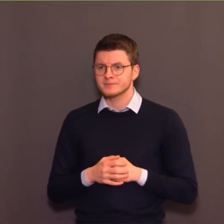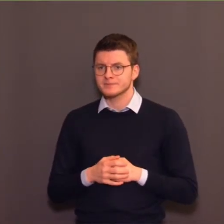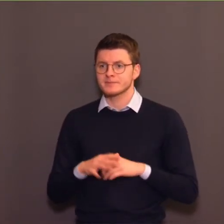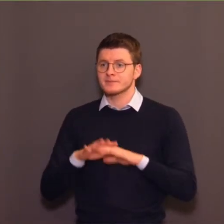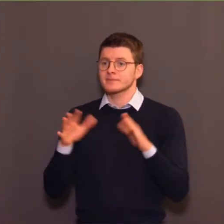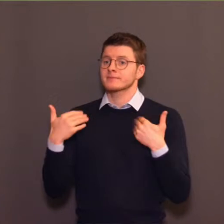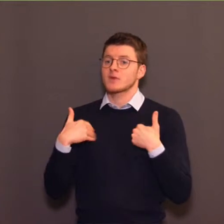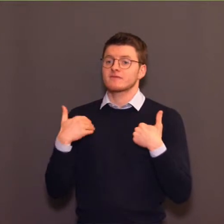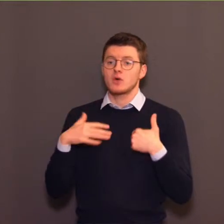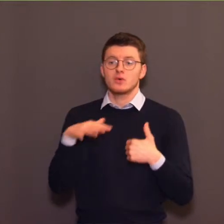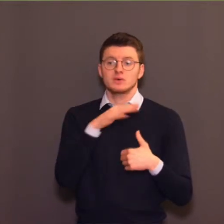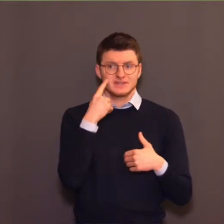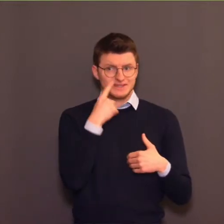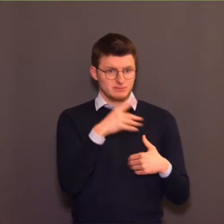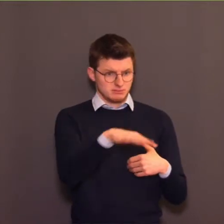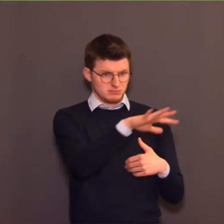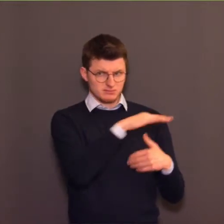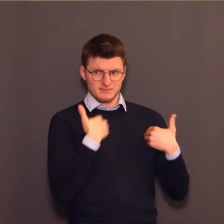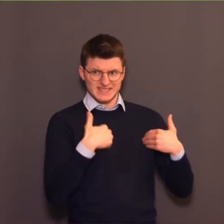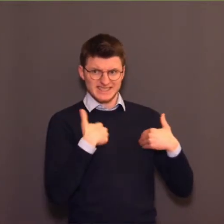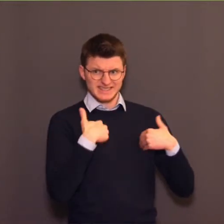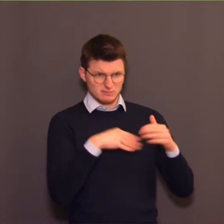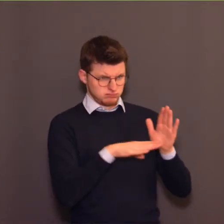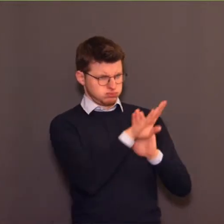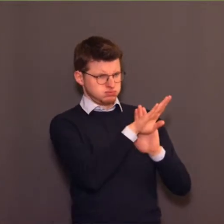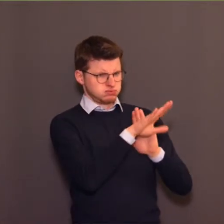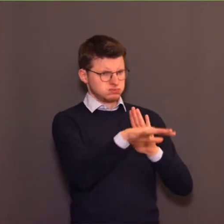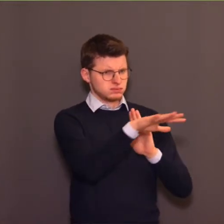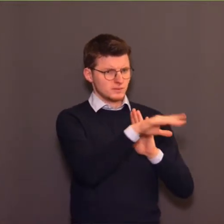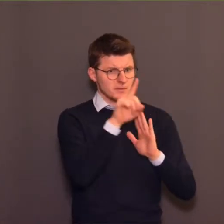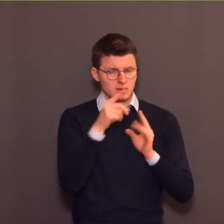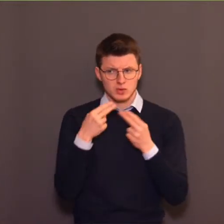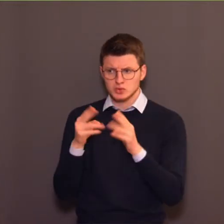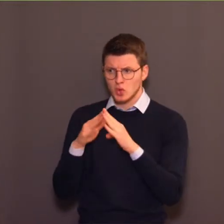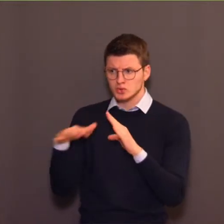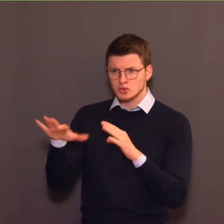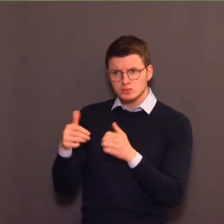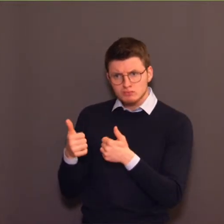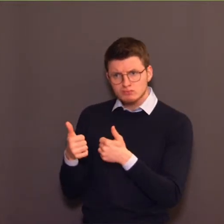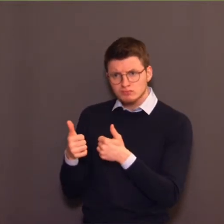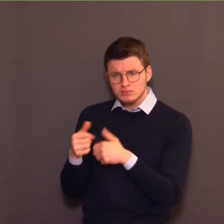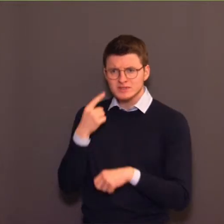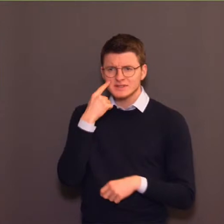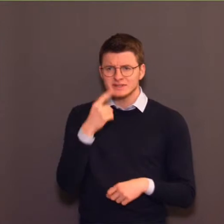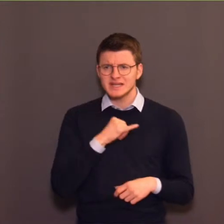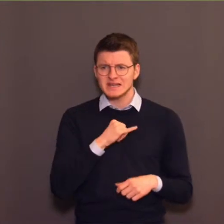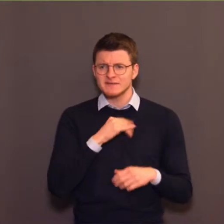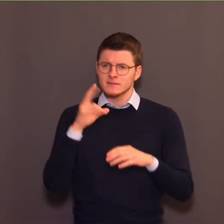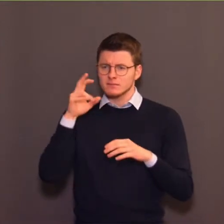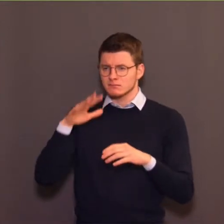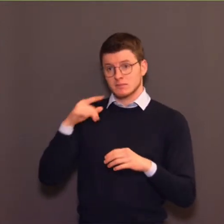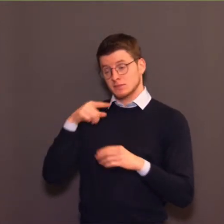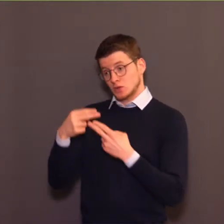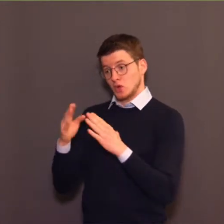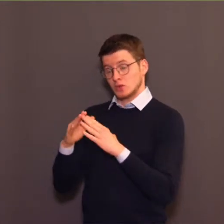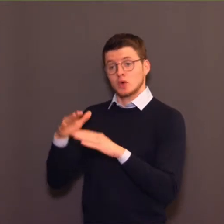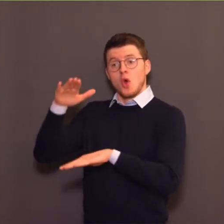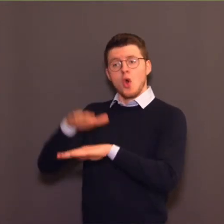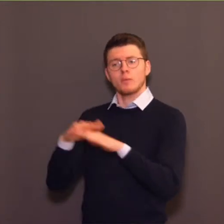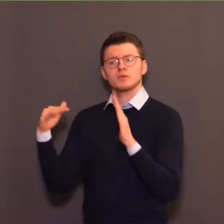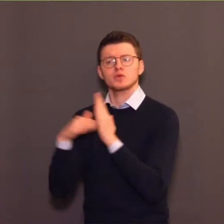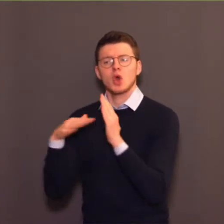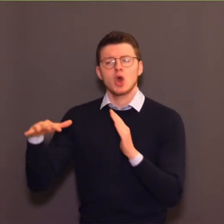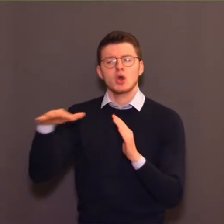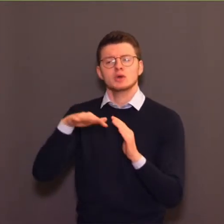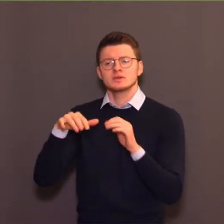bevolking. We zien weliswaar een kleine toename van het aantal besmettingen per 1000 bewoners in Wallonië in de voorbije